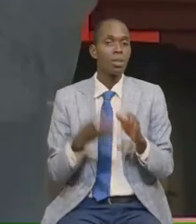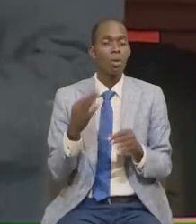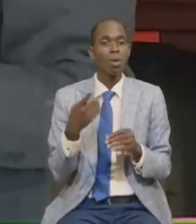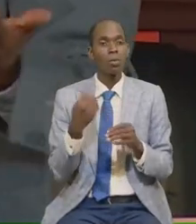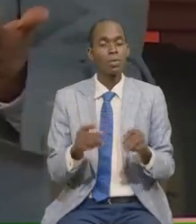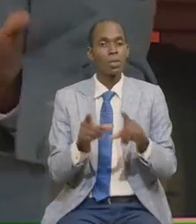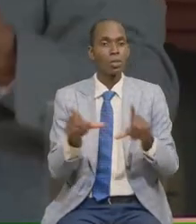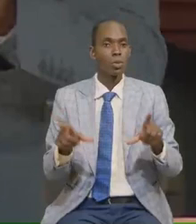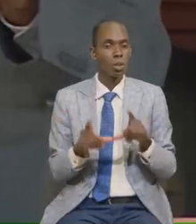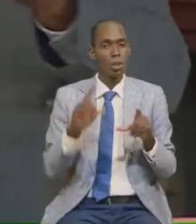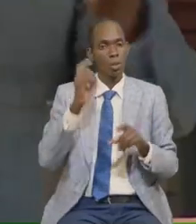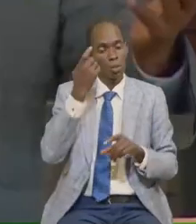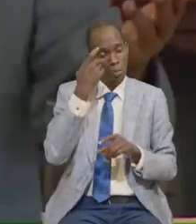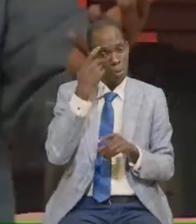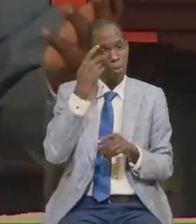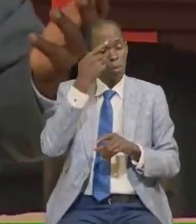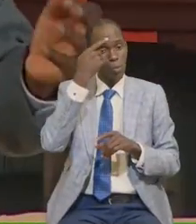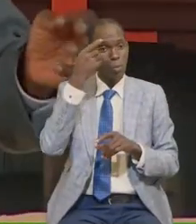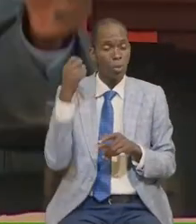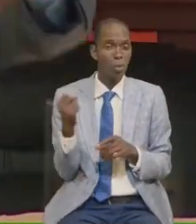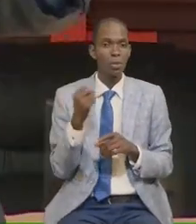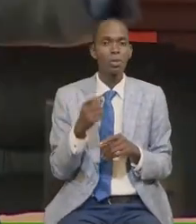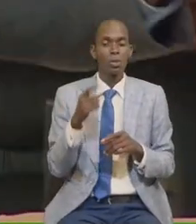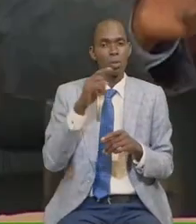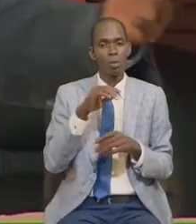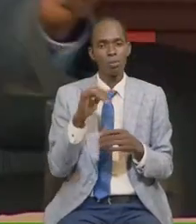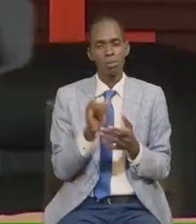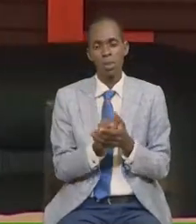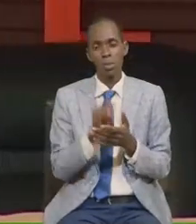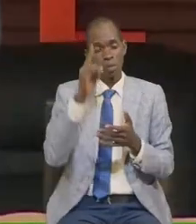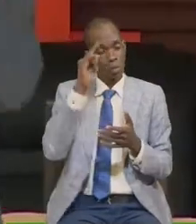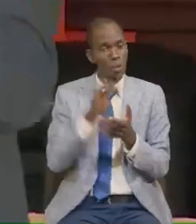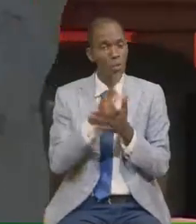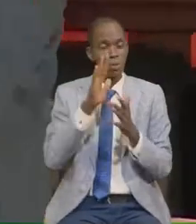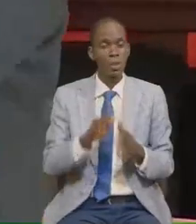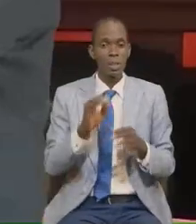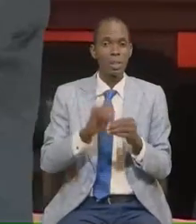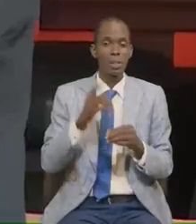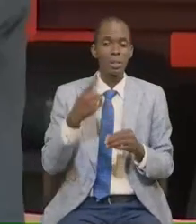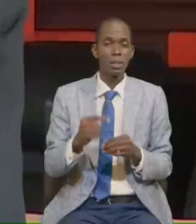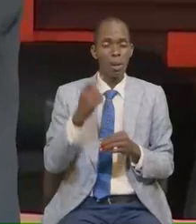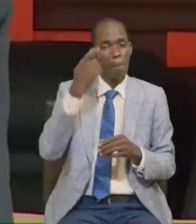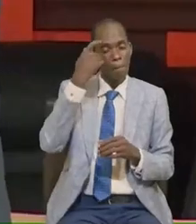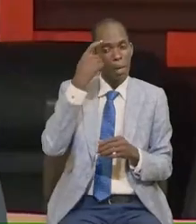local parce que ces dirigeants dans la pensée